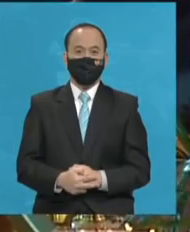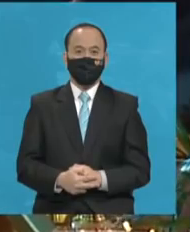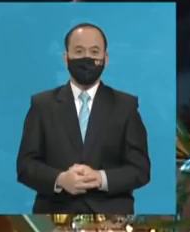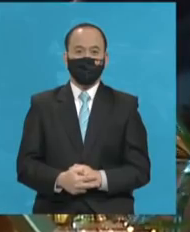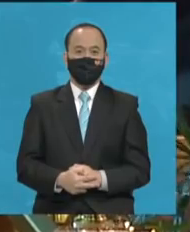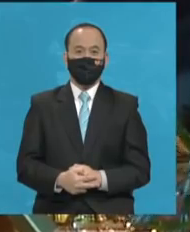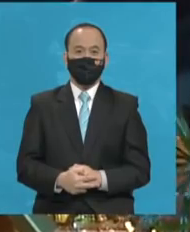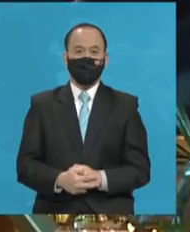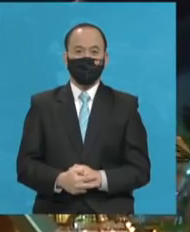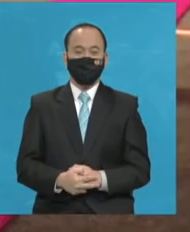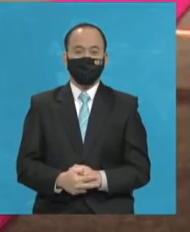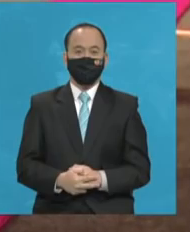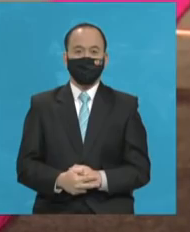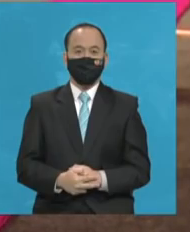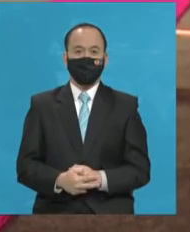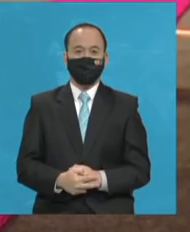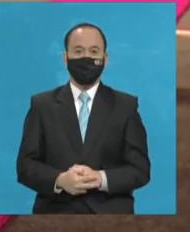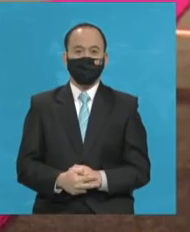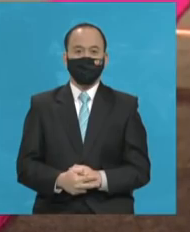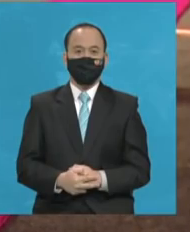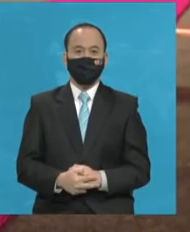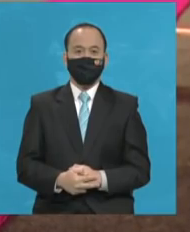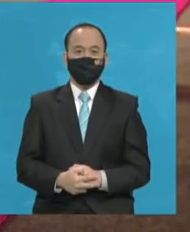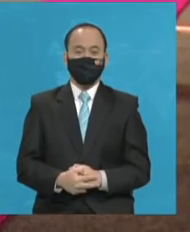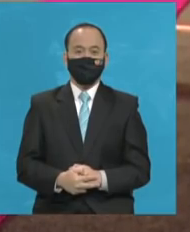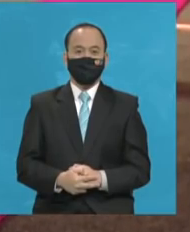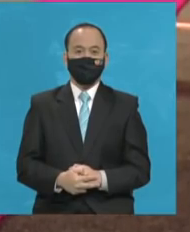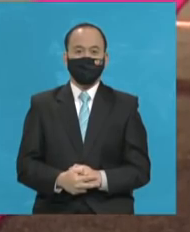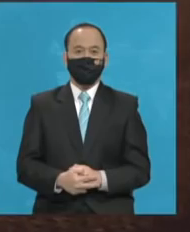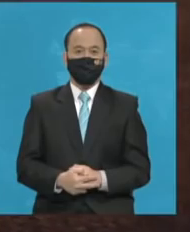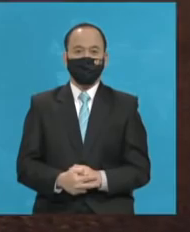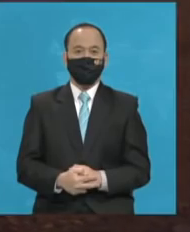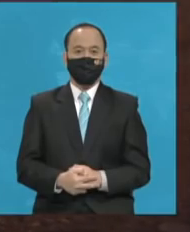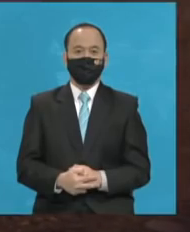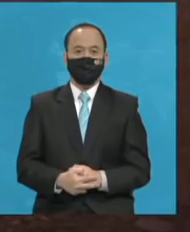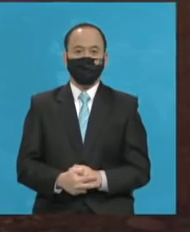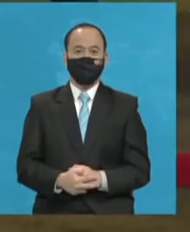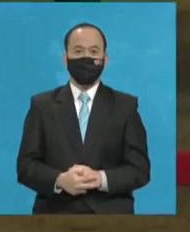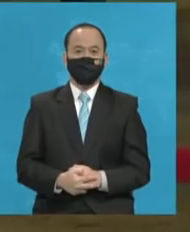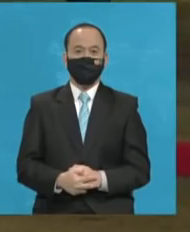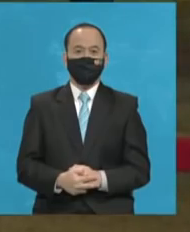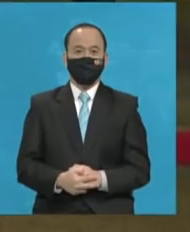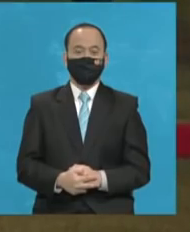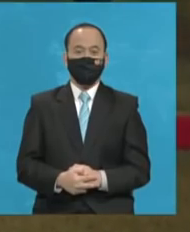bersenjata diraja Brunei dalam buka barisan siap sedia untuk diperiksa kita